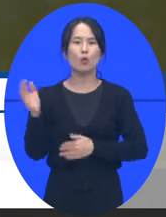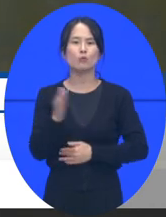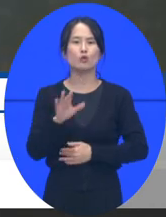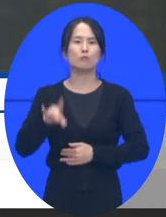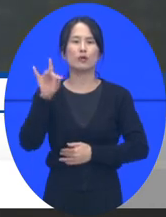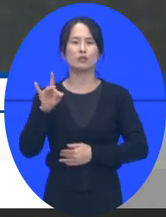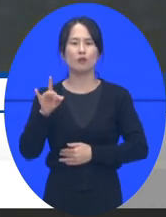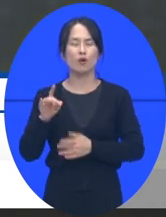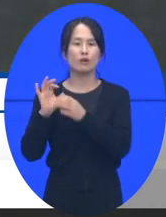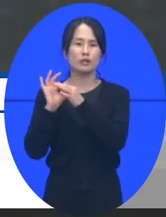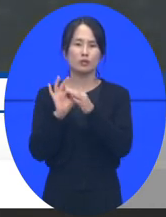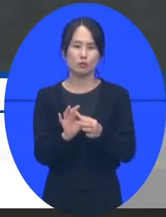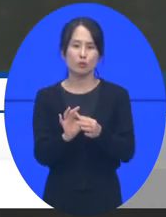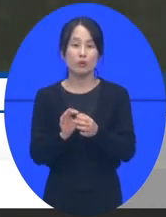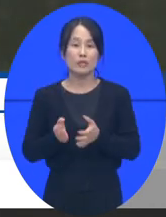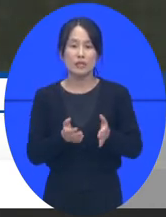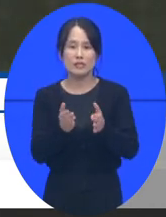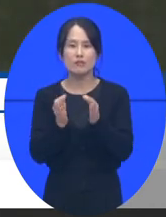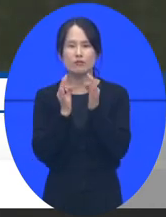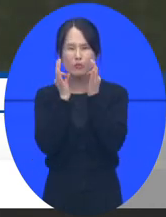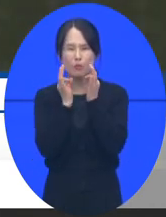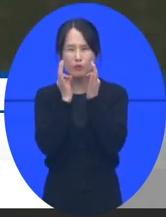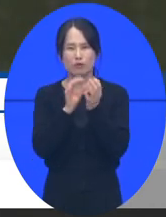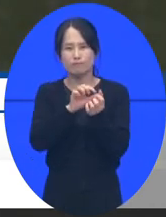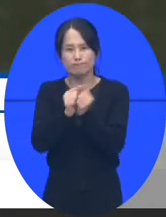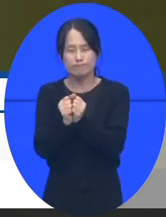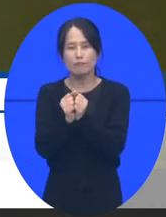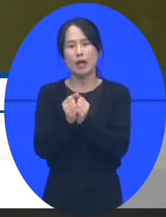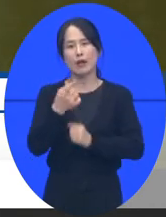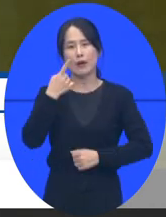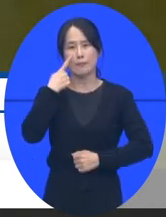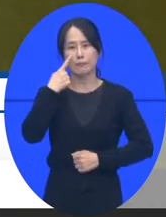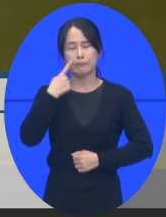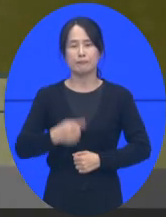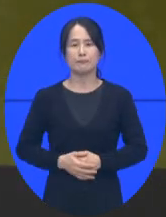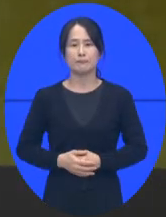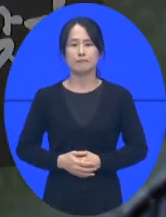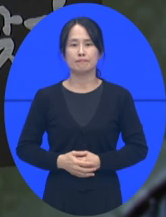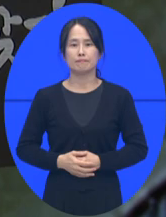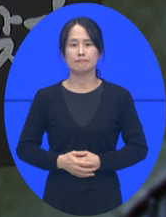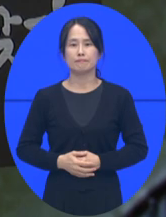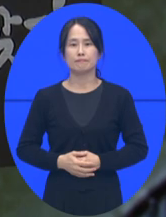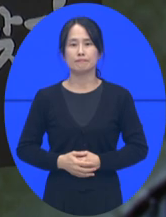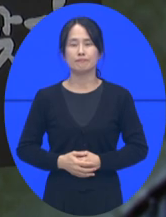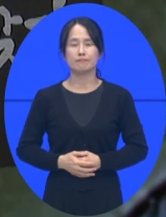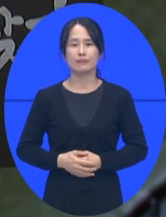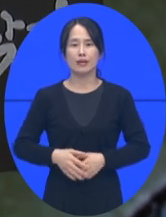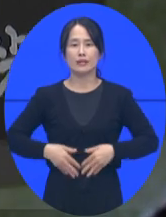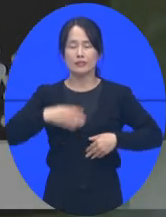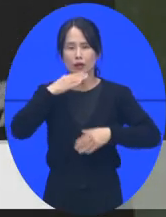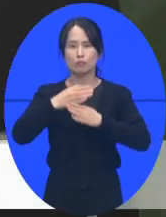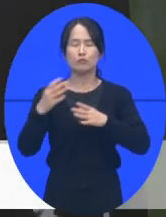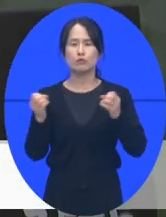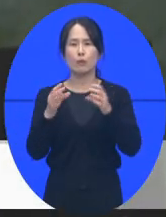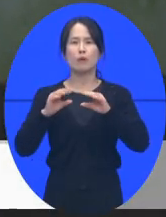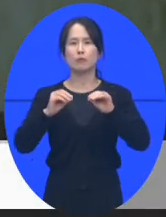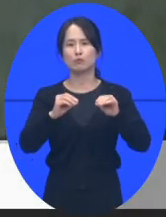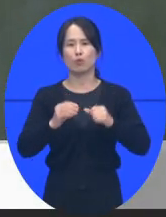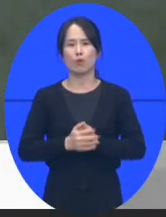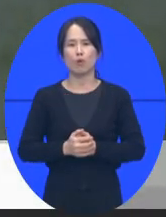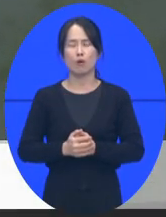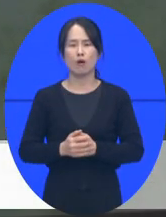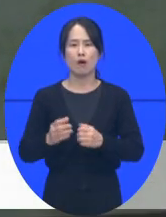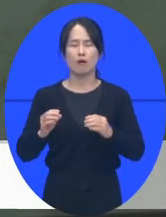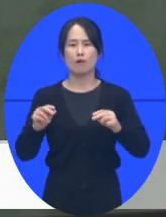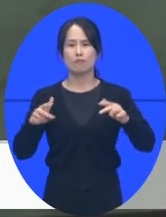경기도부터 이어갈 수 있는 길, 최선을 다해서 해보도록 하겠습니다. 남북대화 단절과 강대강